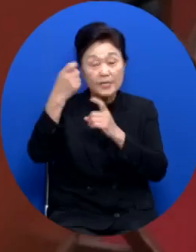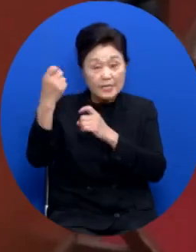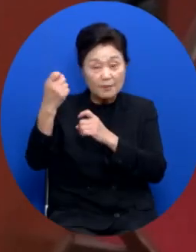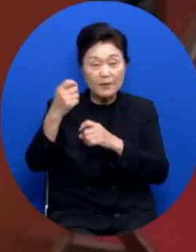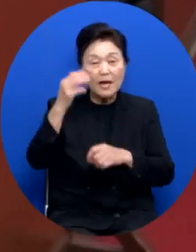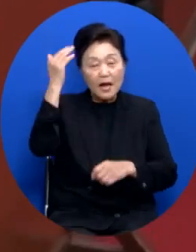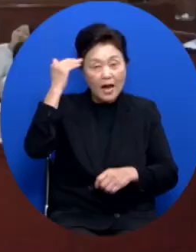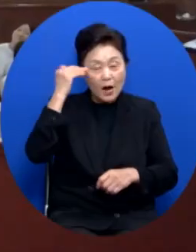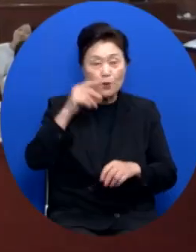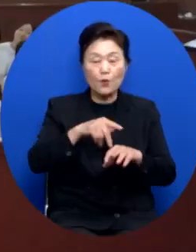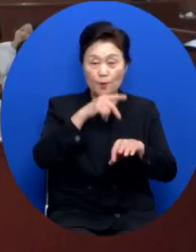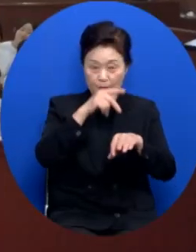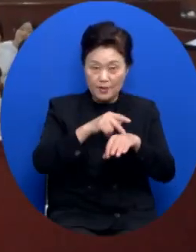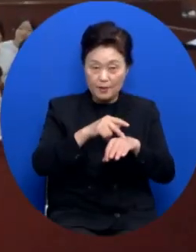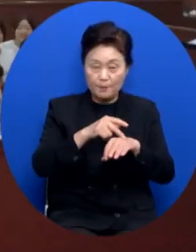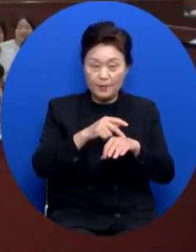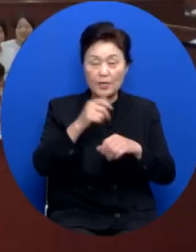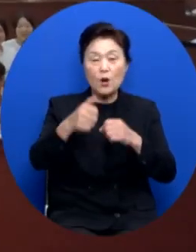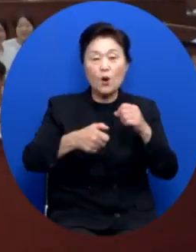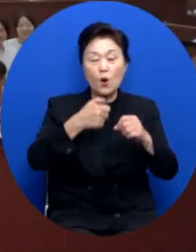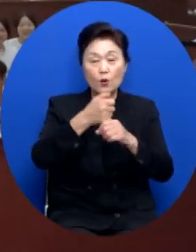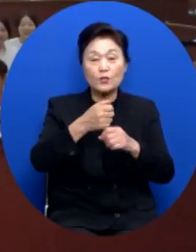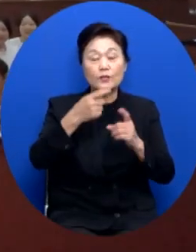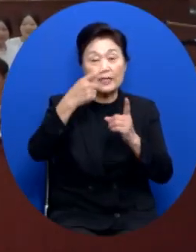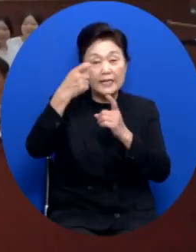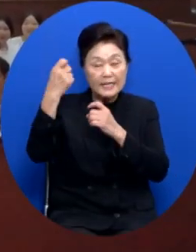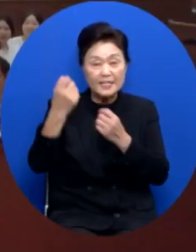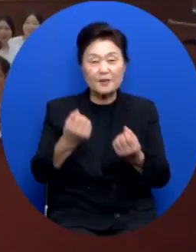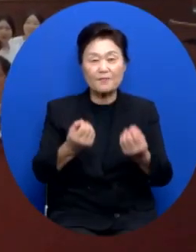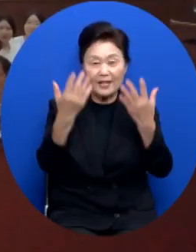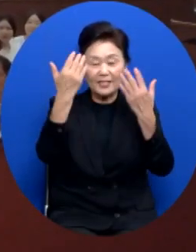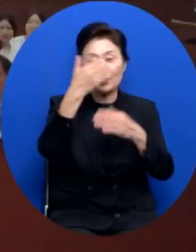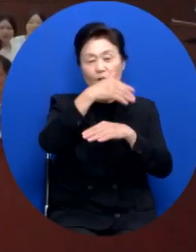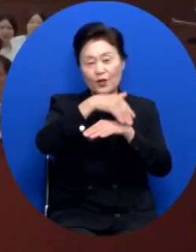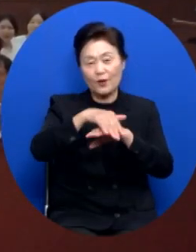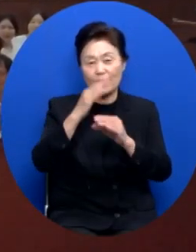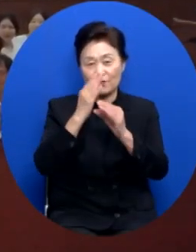기념한 한국과 필리핀 희년 문화축제 한마당 대회도 계획하고 있습니다.